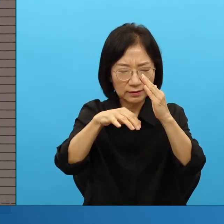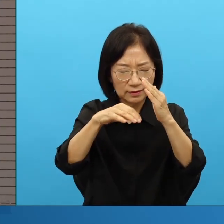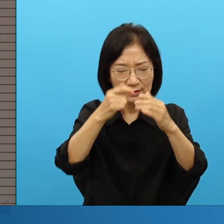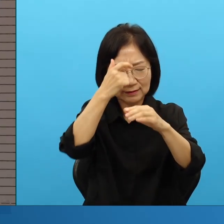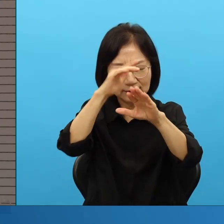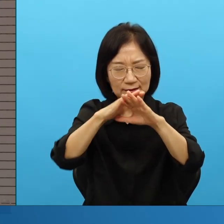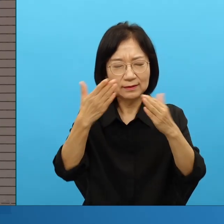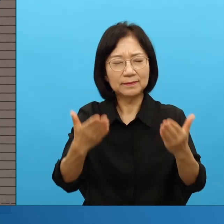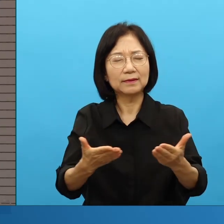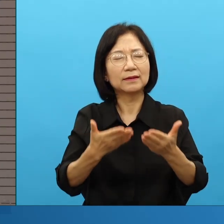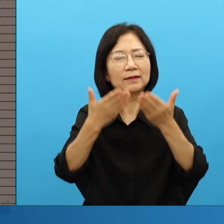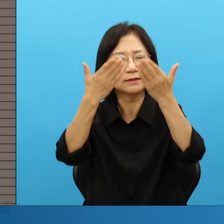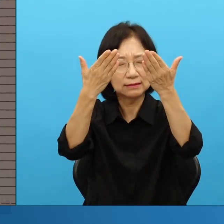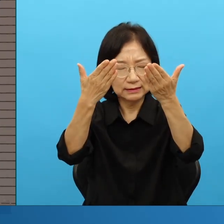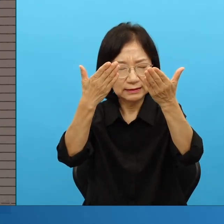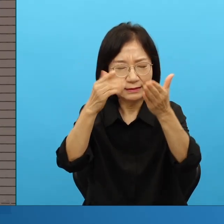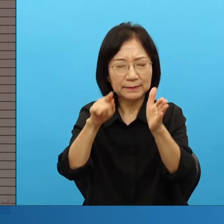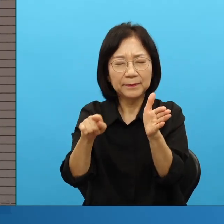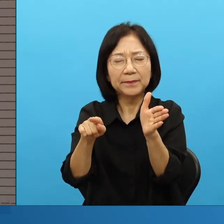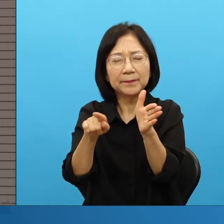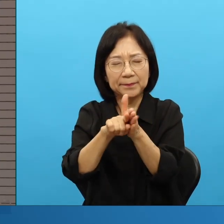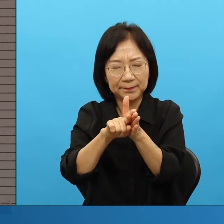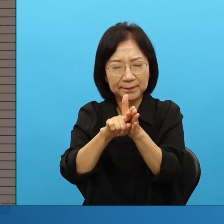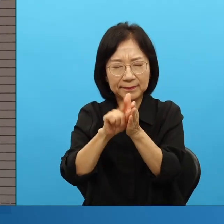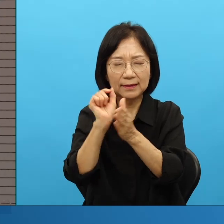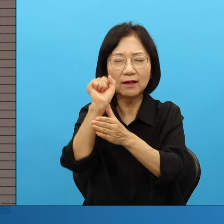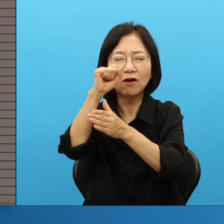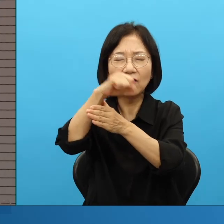주님께 감사드립니다.